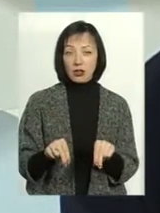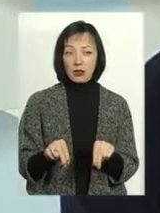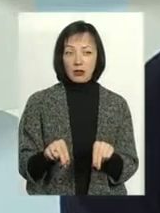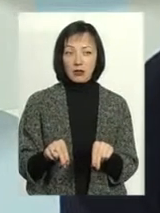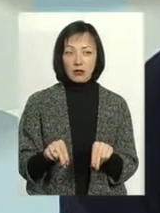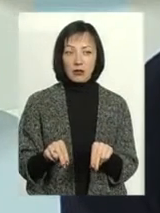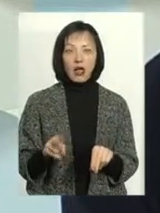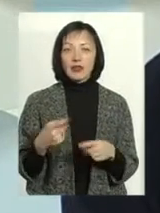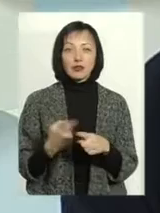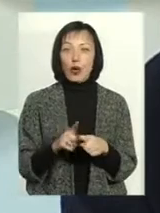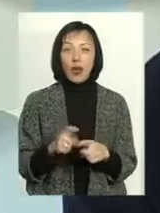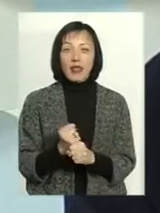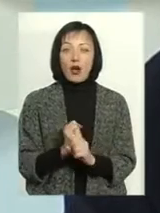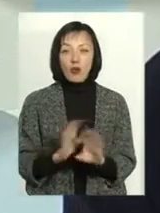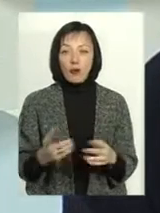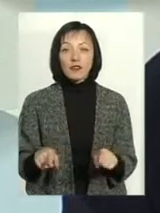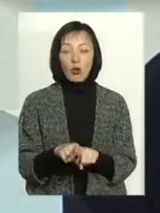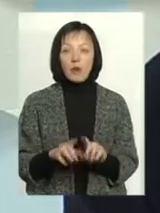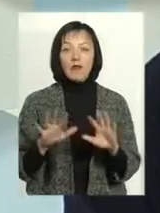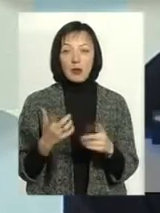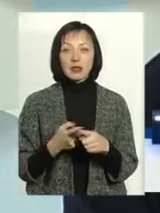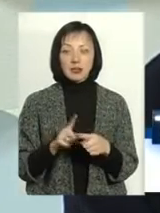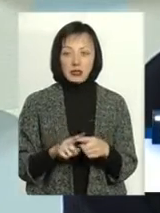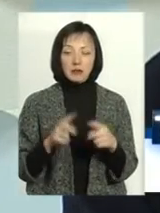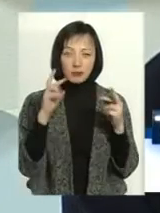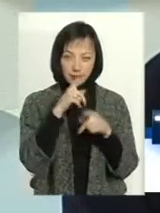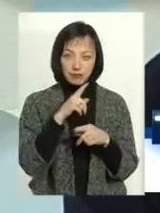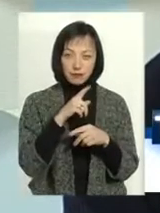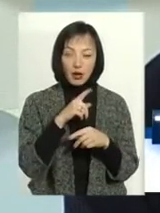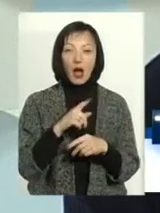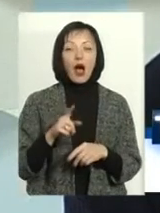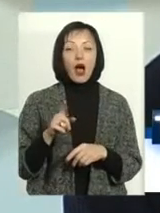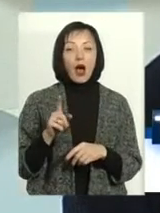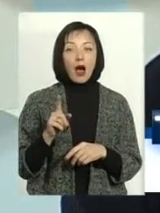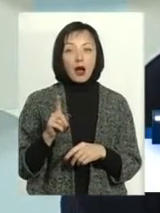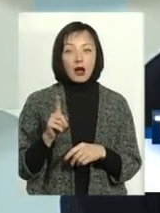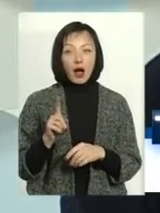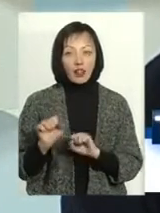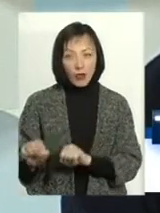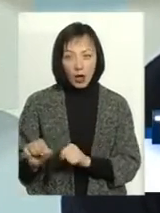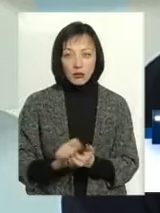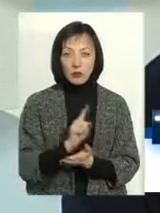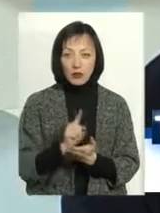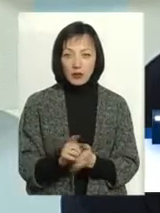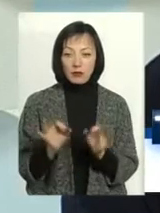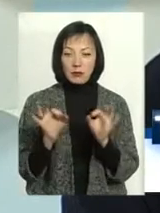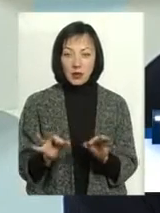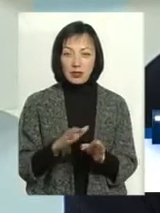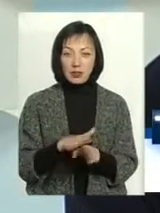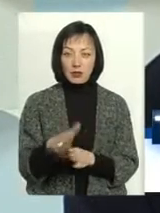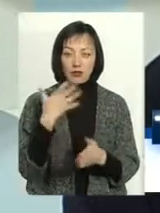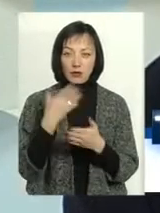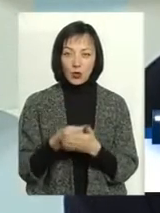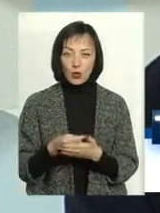вважає, такого не робить. В такому випадку, звичайно, що це проступок. що адвокат повинен належним чином здійснити свою